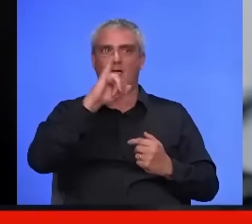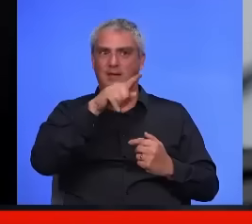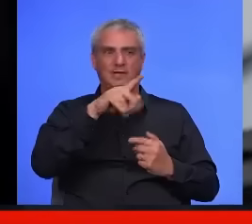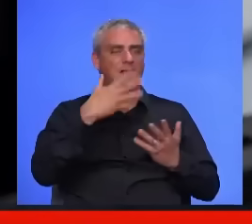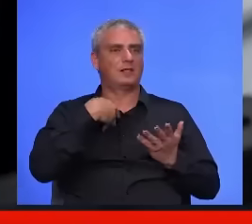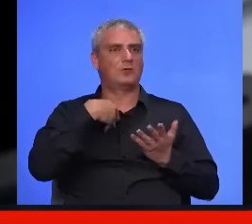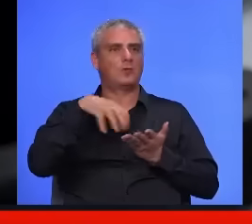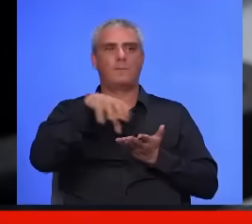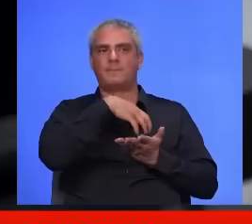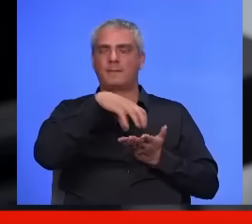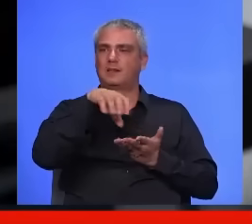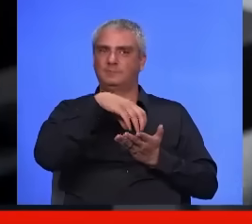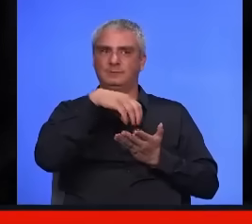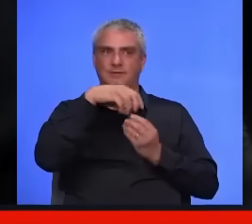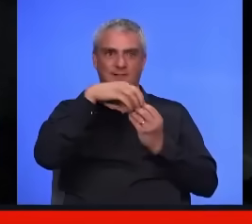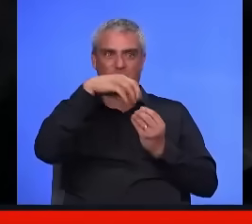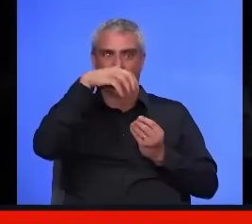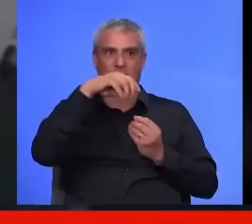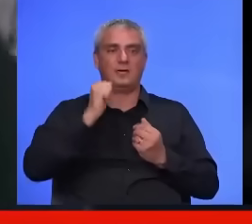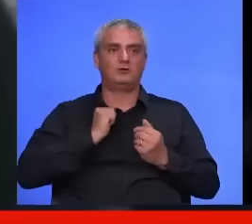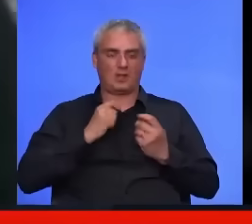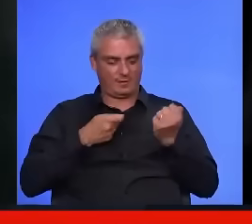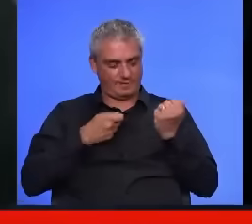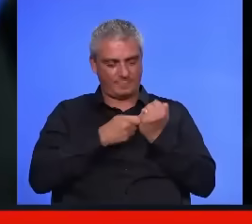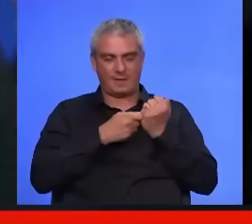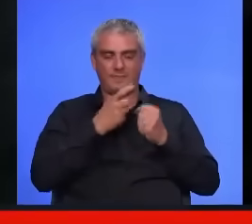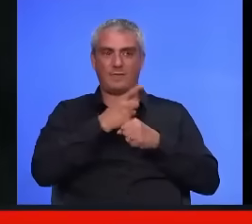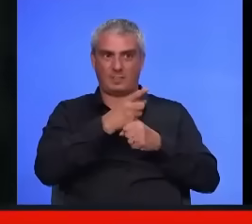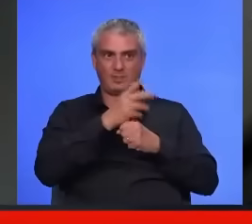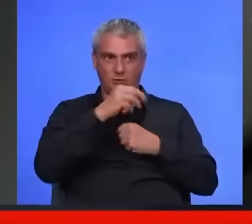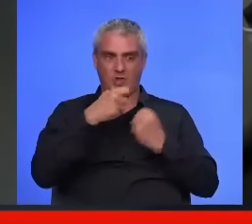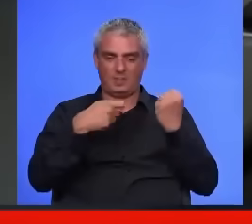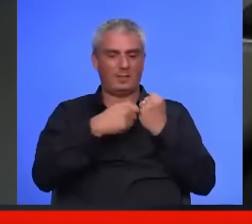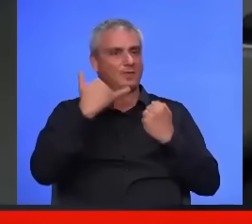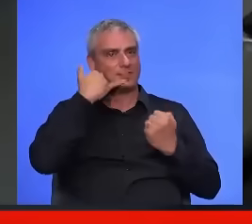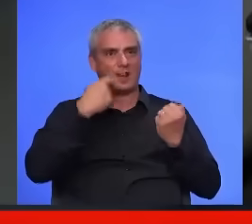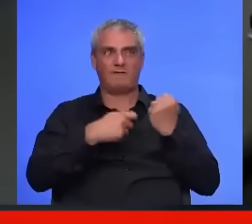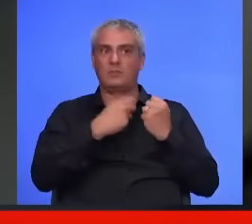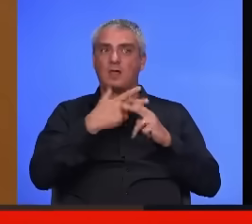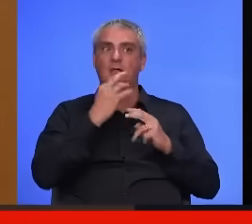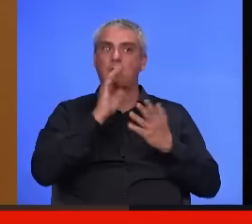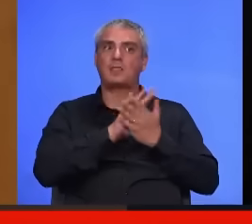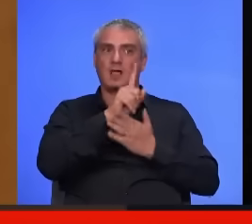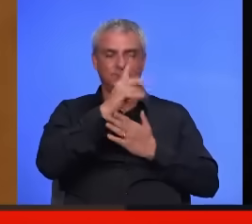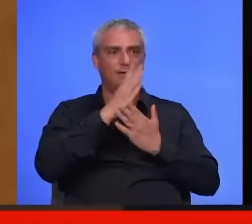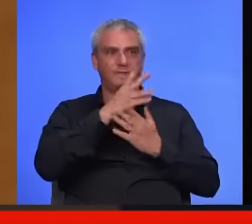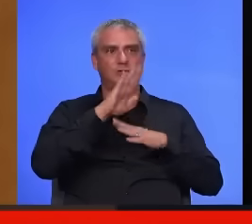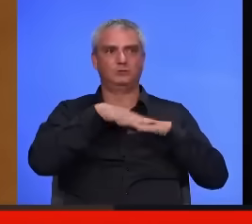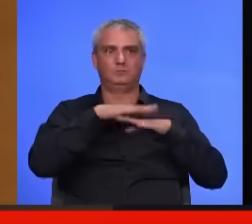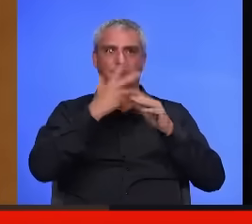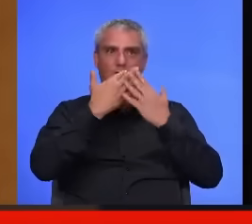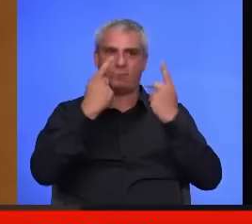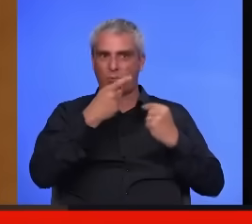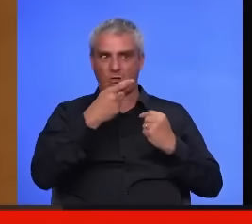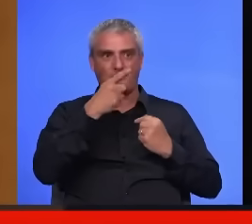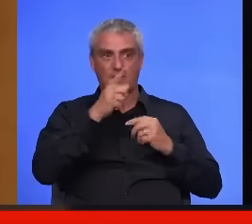מדפסים בעצם את החלק שחיילים מחברים לטם כדי שהם יכלו להטעין את הטלפונים הוא רק בן 11 אבל כבר יש לו משימה